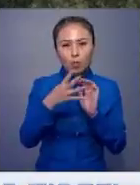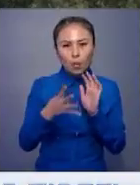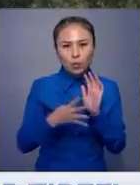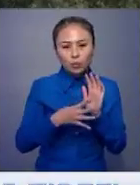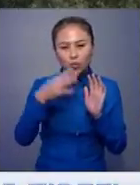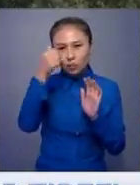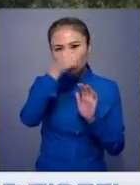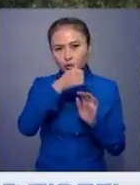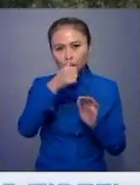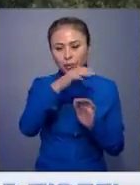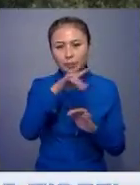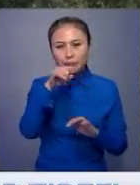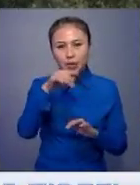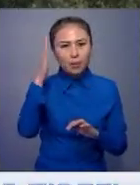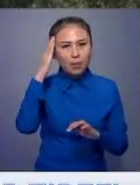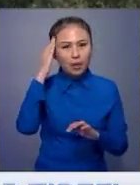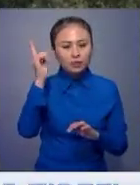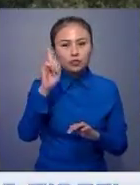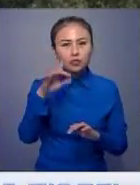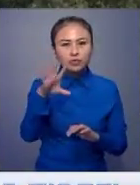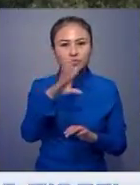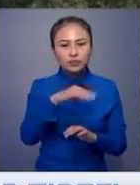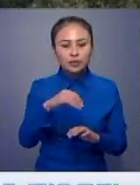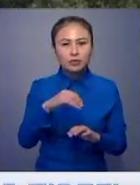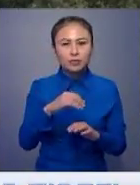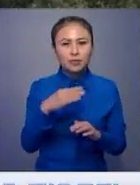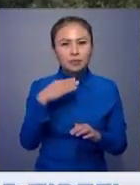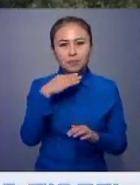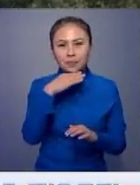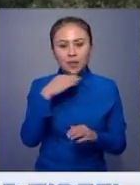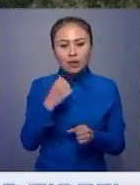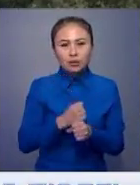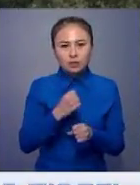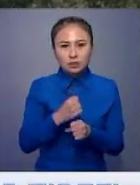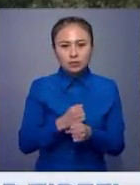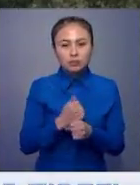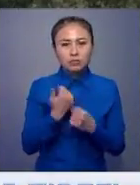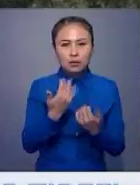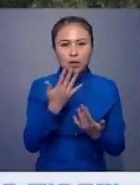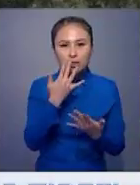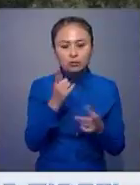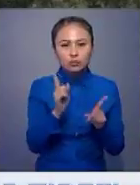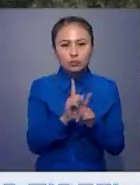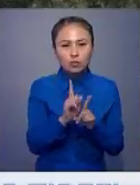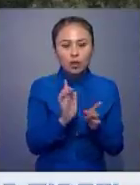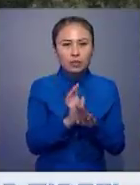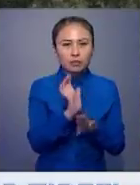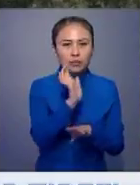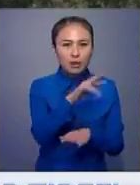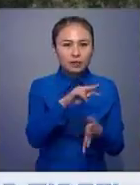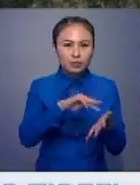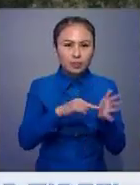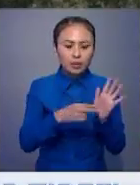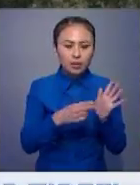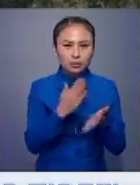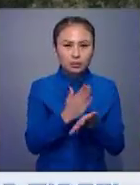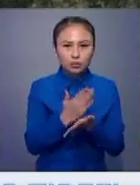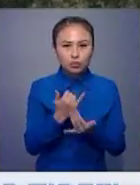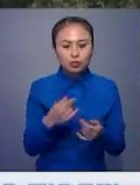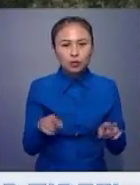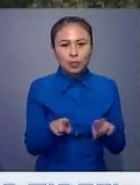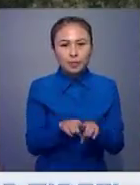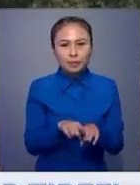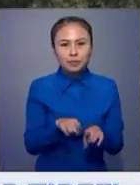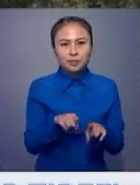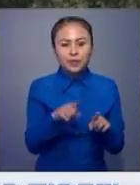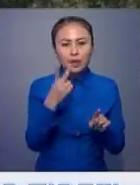1000 басқа жуық малды ет түрінде сол шетелге шығаруды ұйымдастырып отыр. Және де бұл